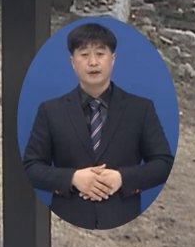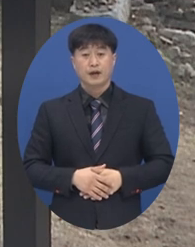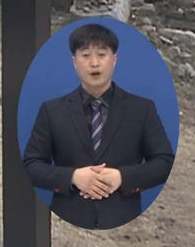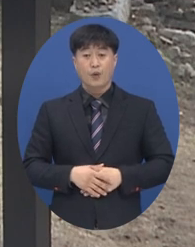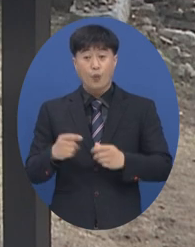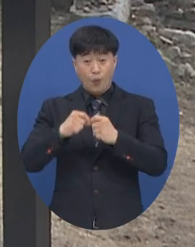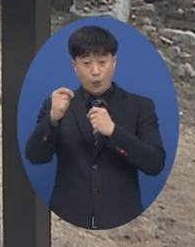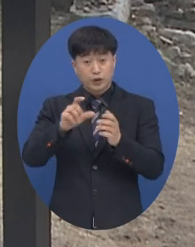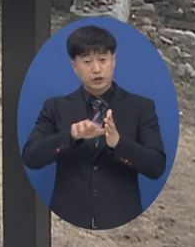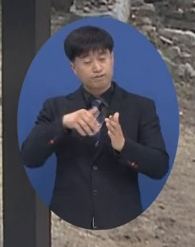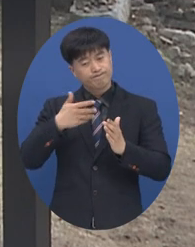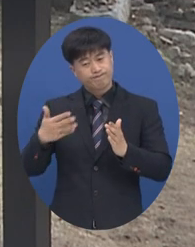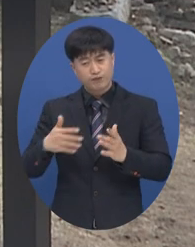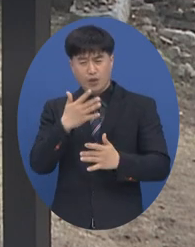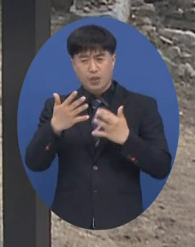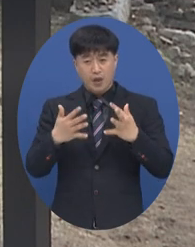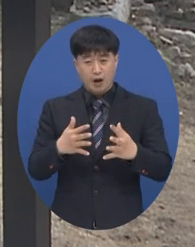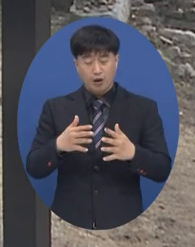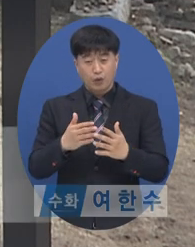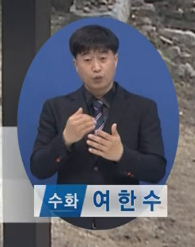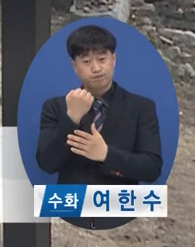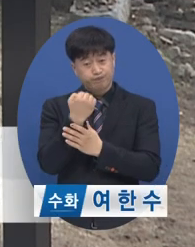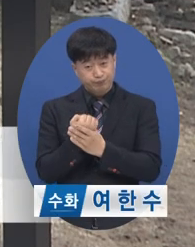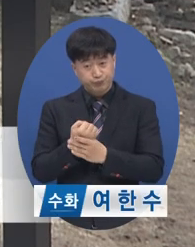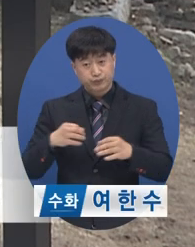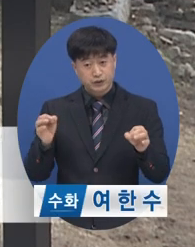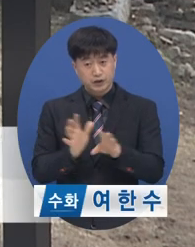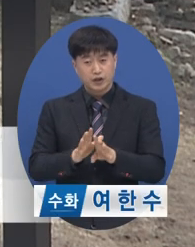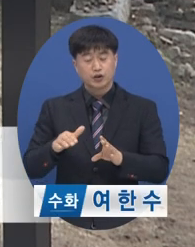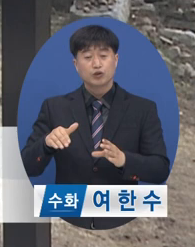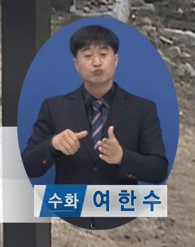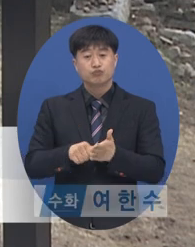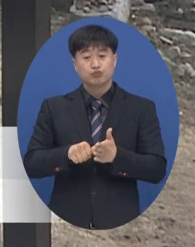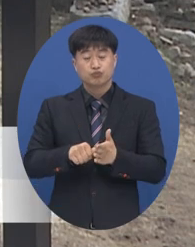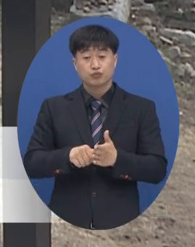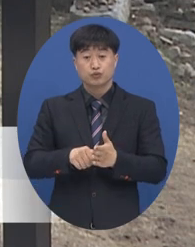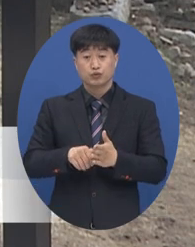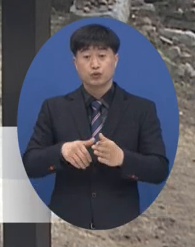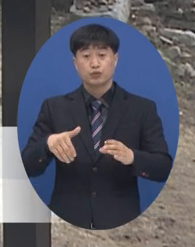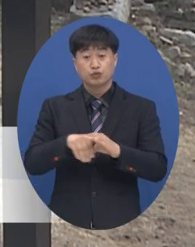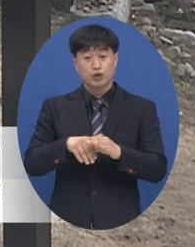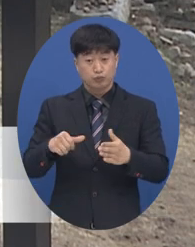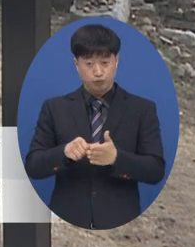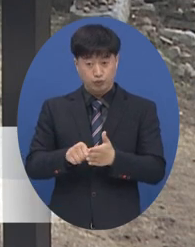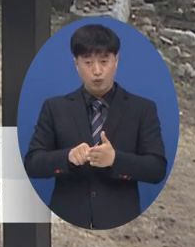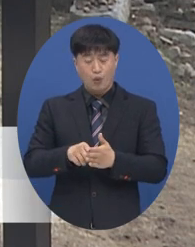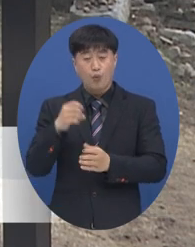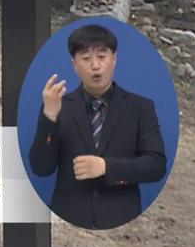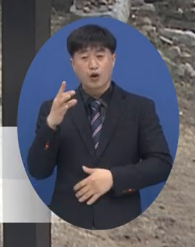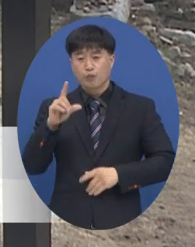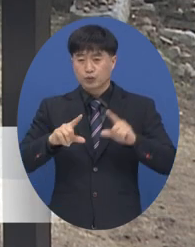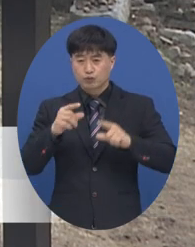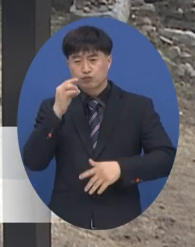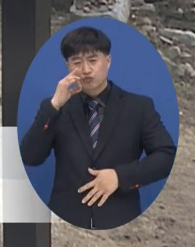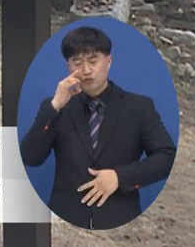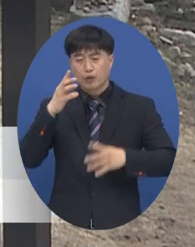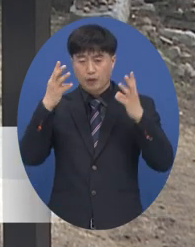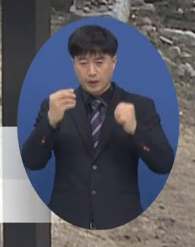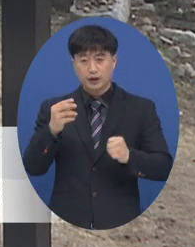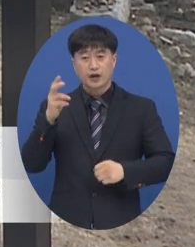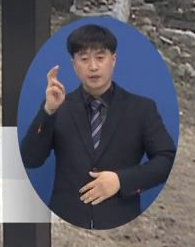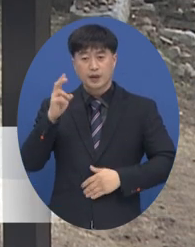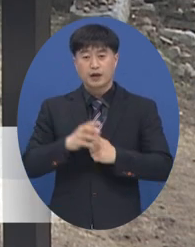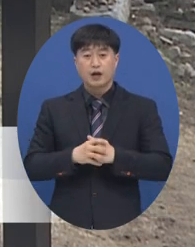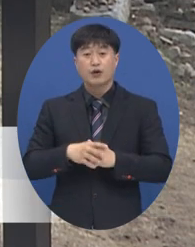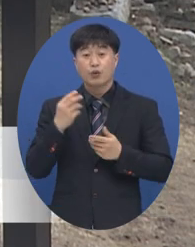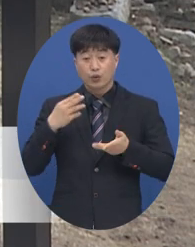오랜 시간이 흐르며 불 타거나 달아 사라진 문화재 될 본래 모습이 궁금했던 경험 있으실텐데요 경기도가 이런 문화재 들의